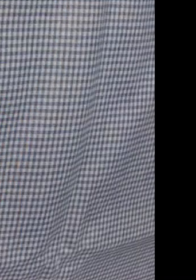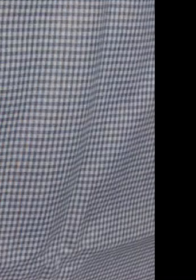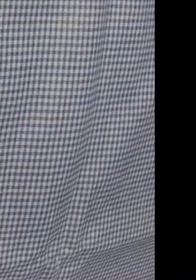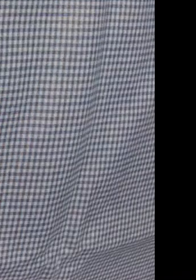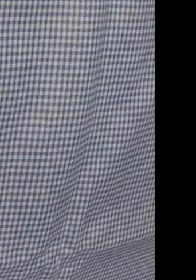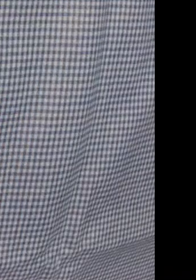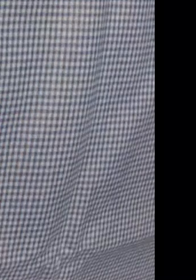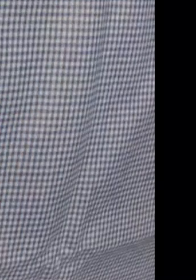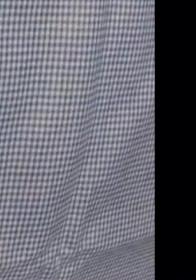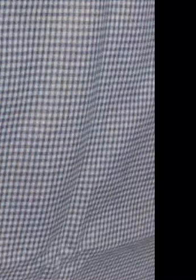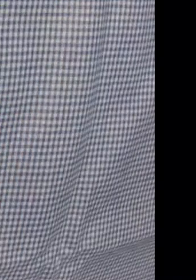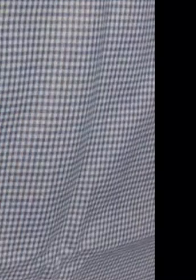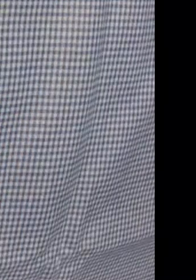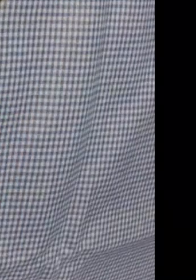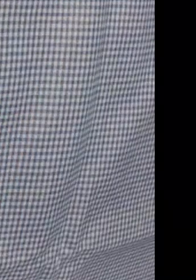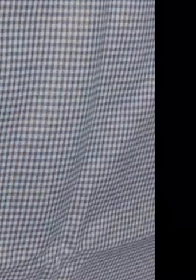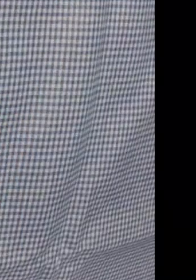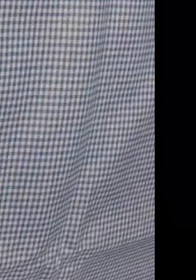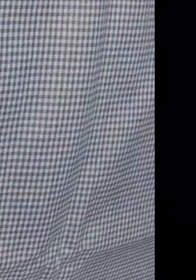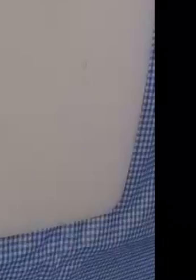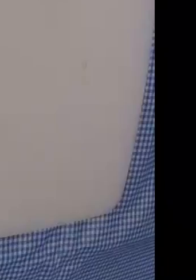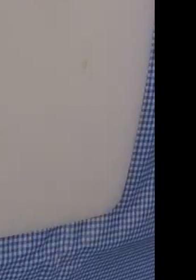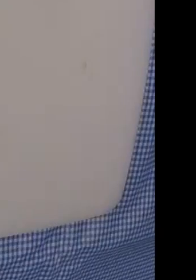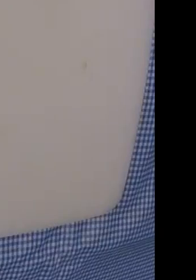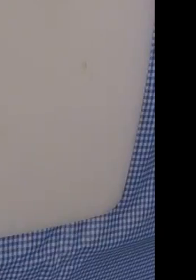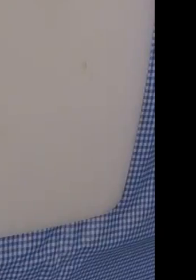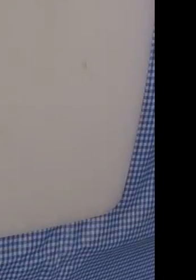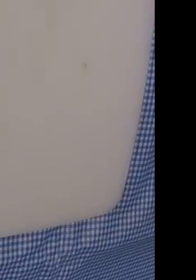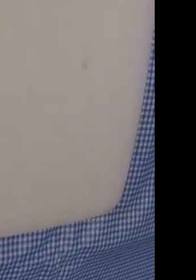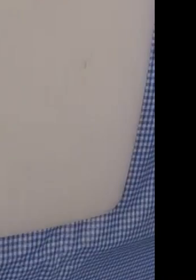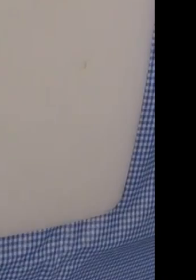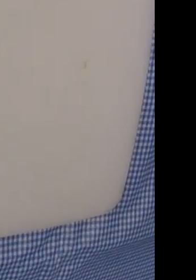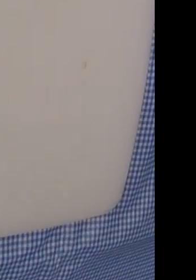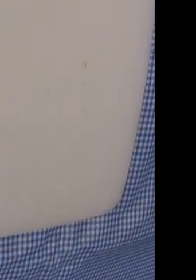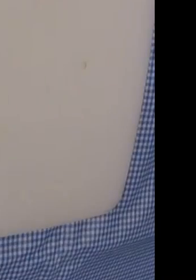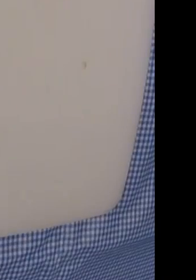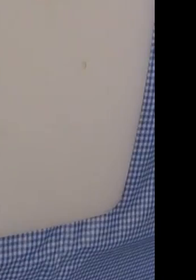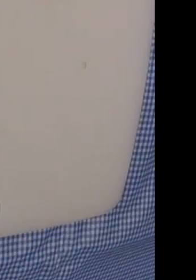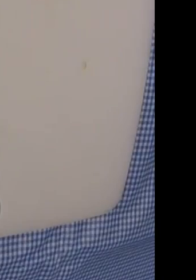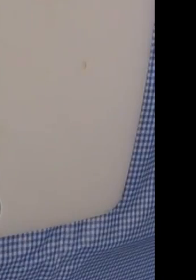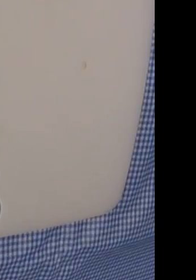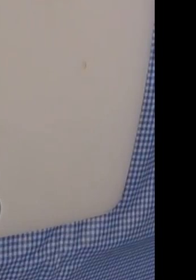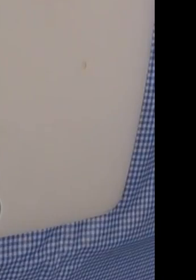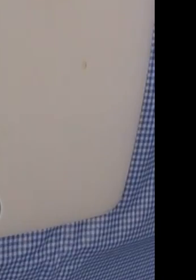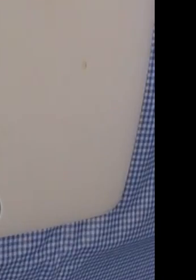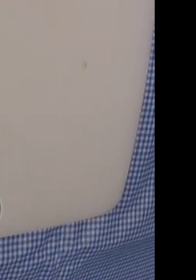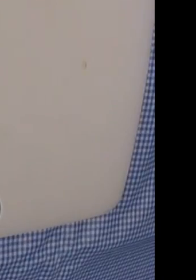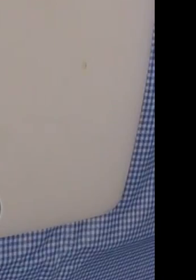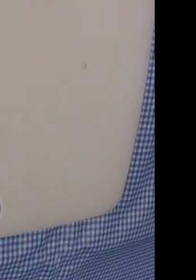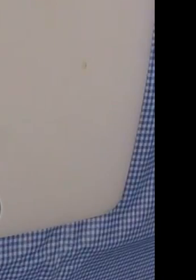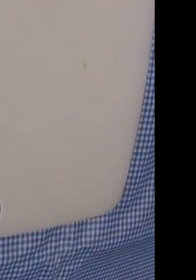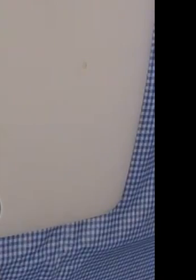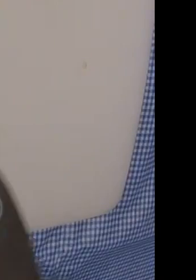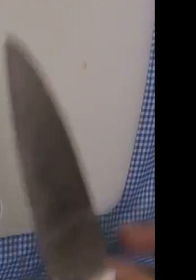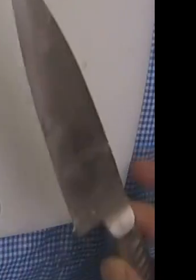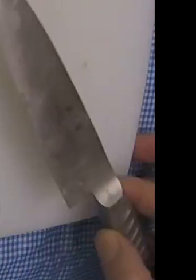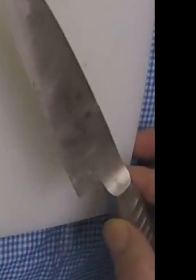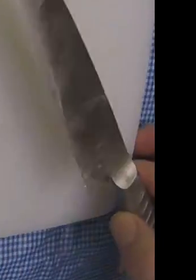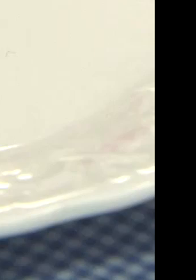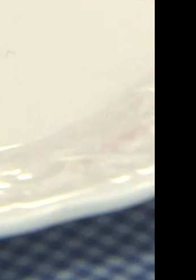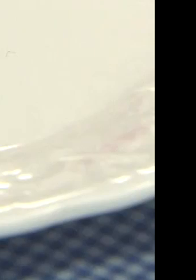海苔を切ってスイタンの顔のパーツを作ります。漬け生姜を細く切って口を作ります